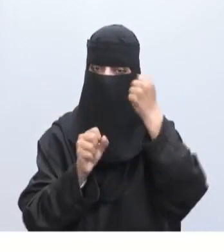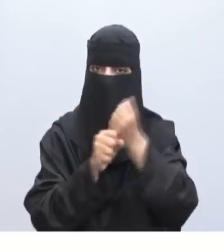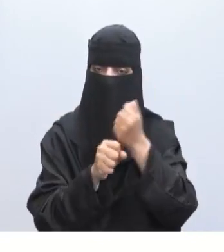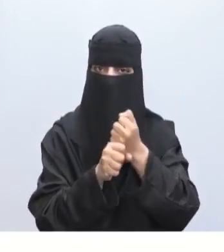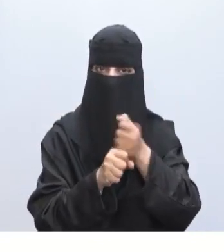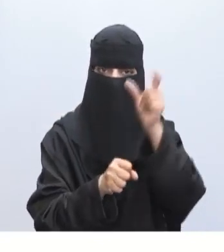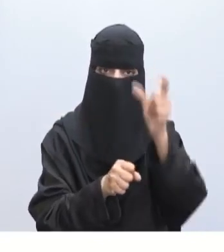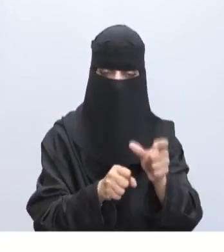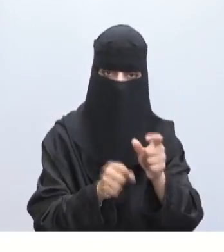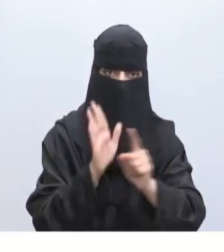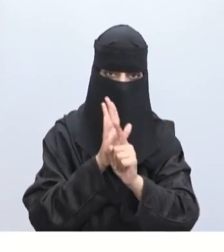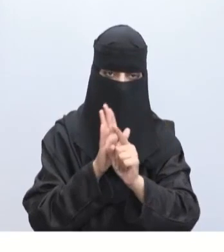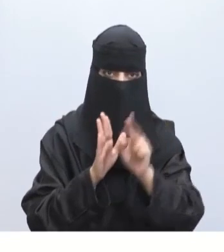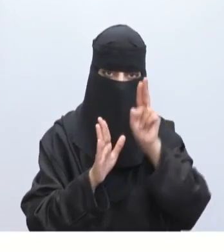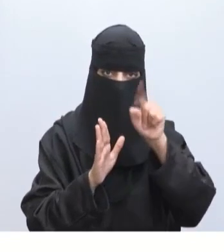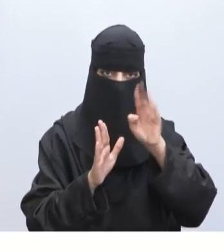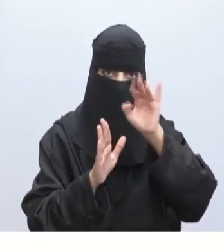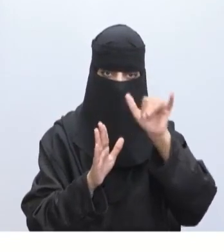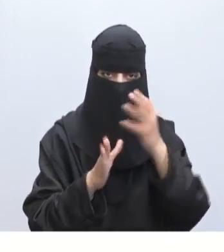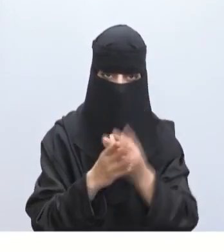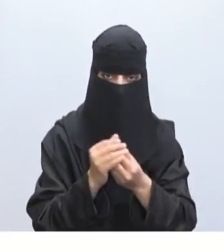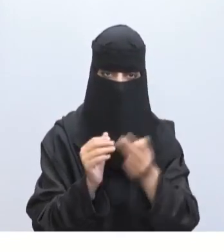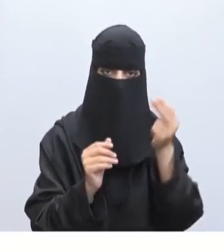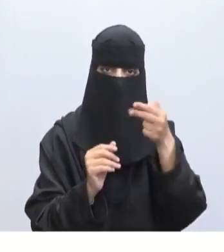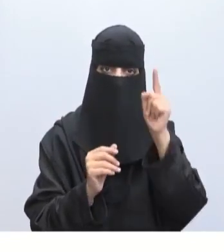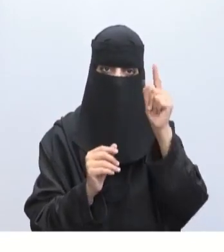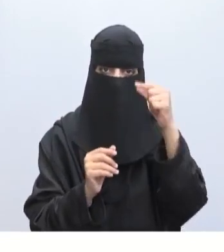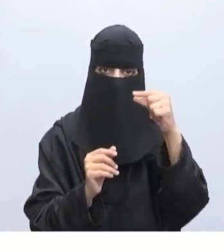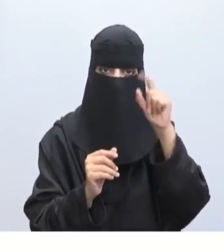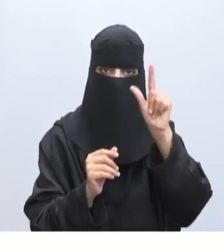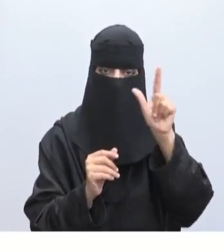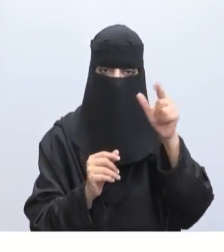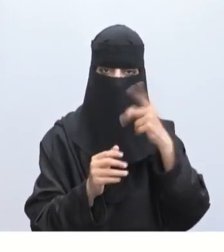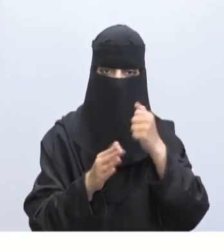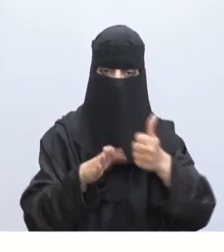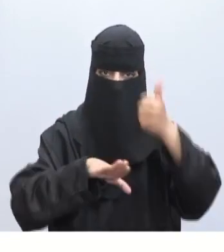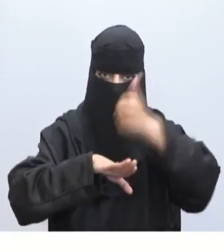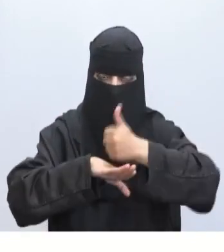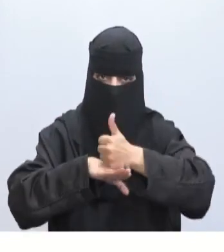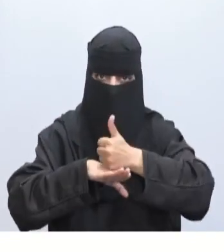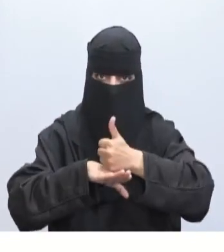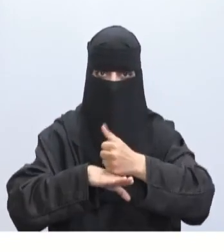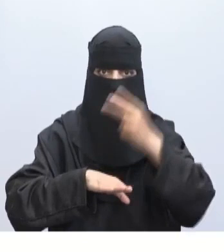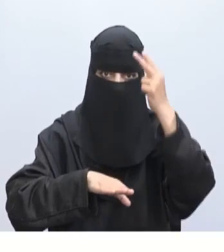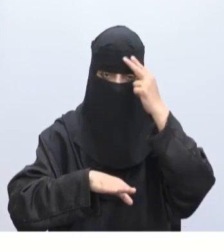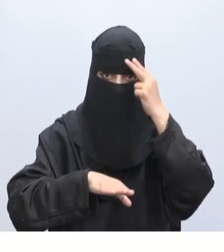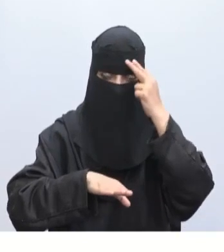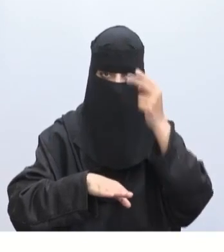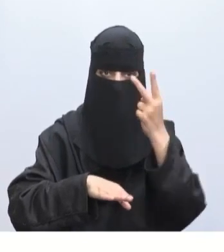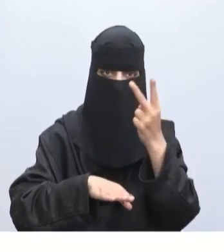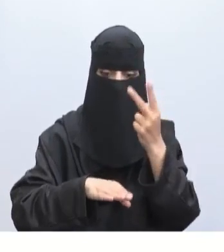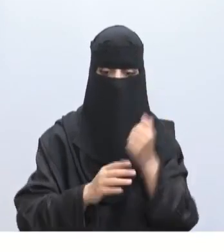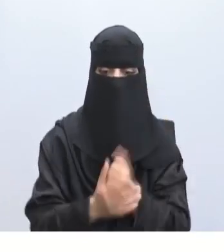الامام تركي بن عبد الله بتاسيس الدوله السعوديه